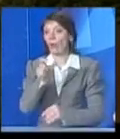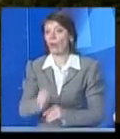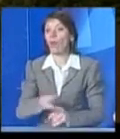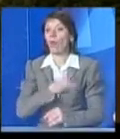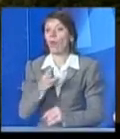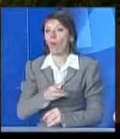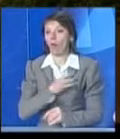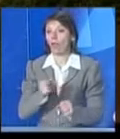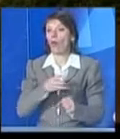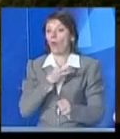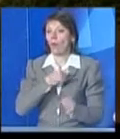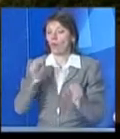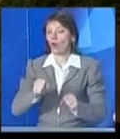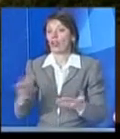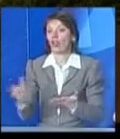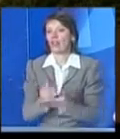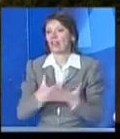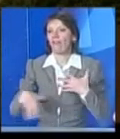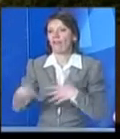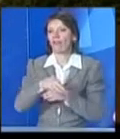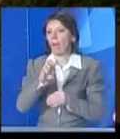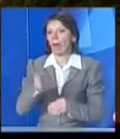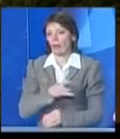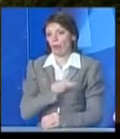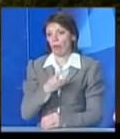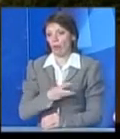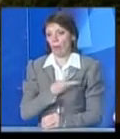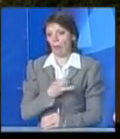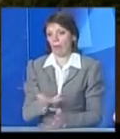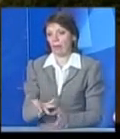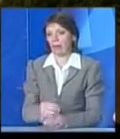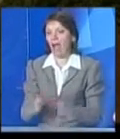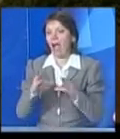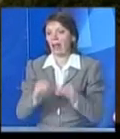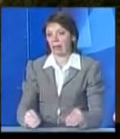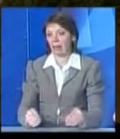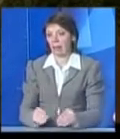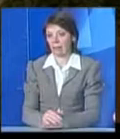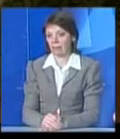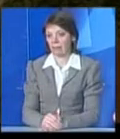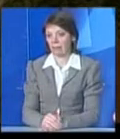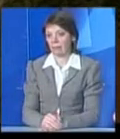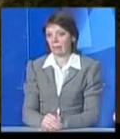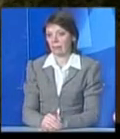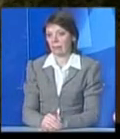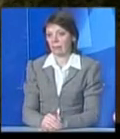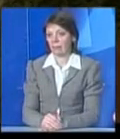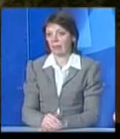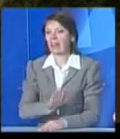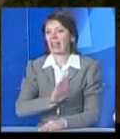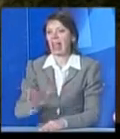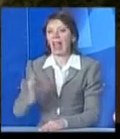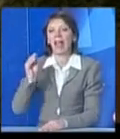любов'ю можна досягти все в житті. Без любові воно прощення. Не тримати